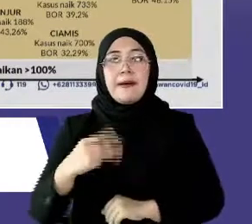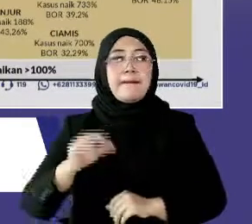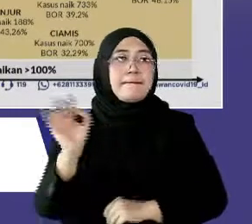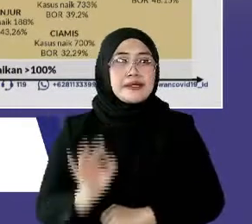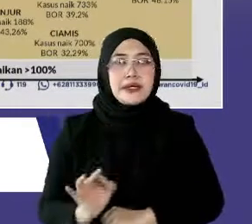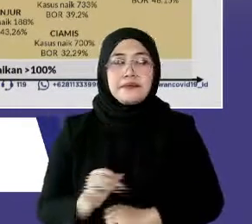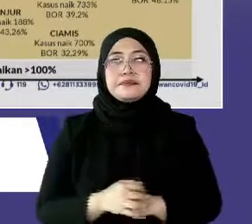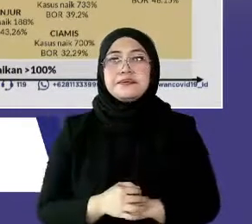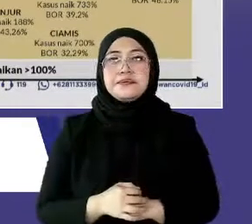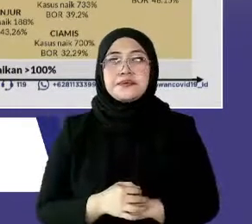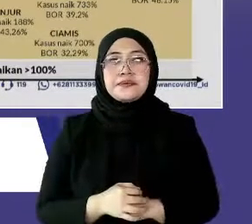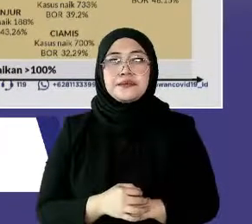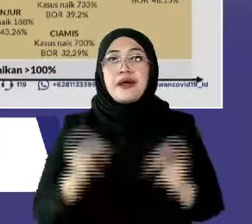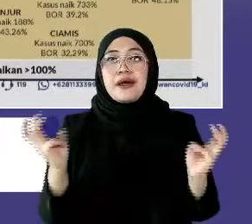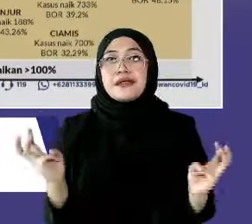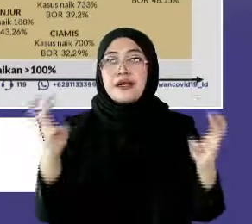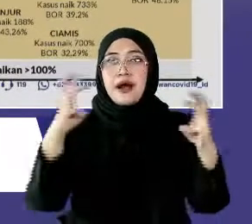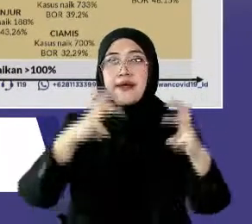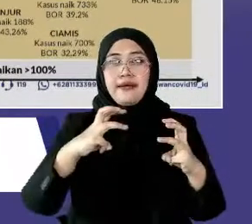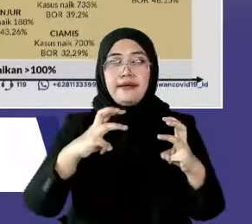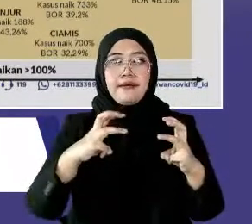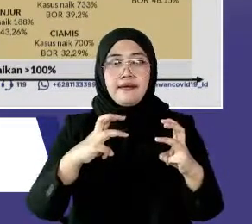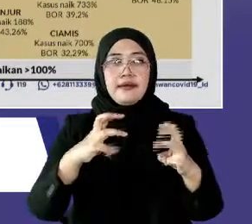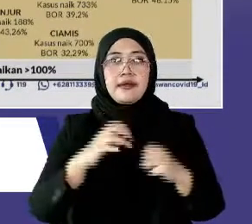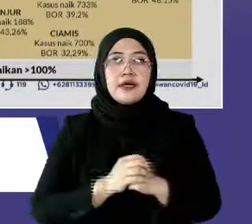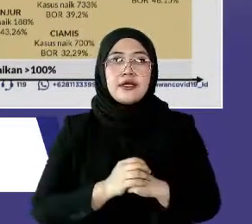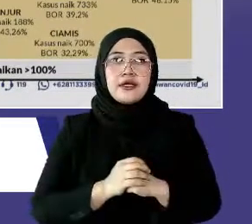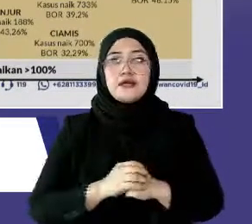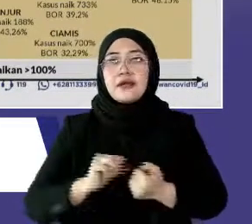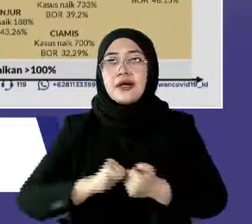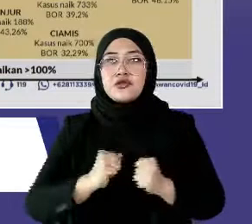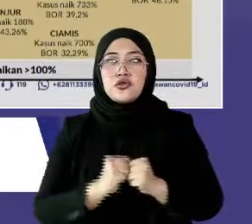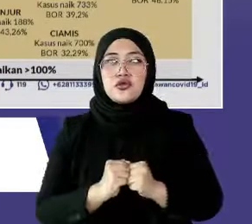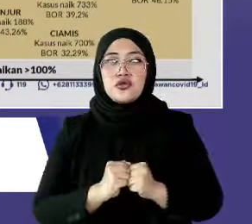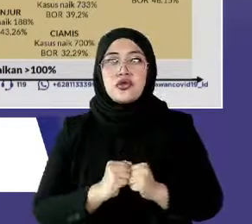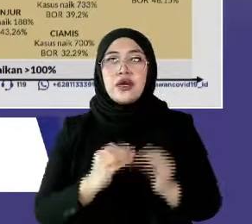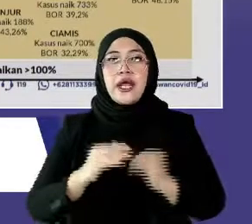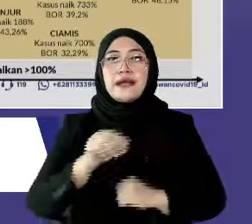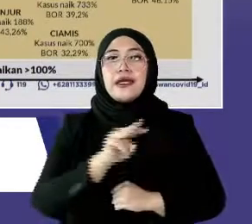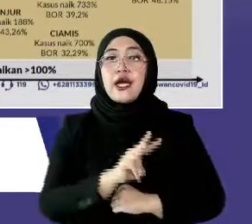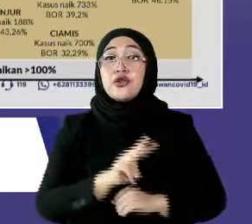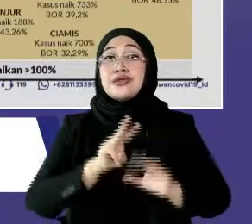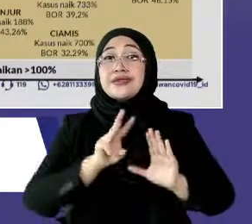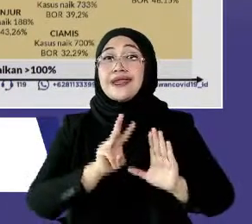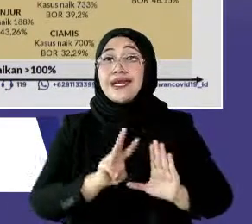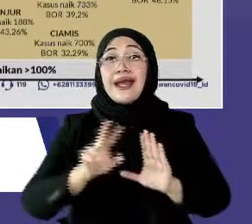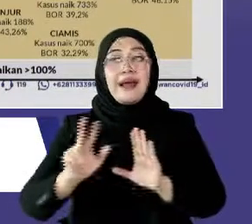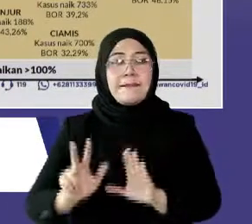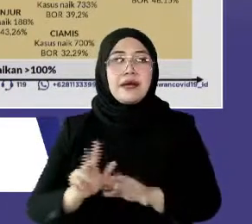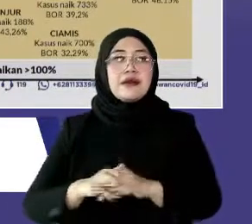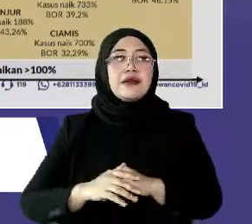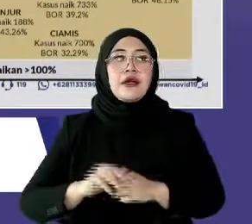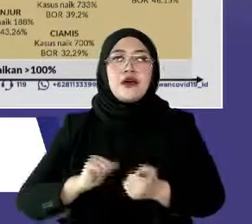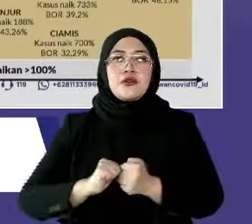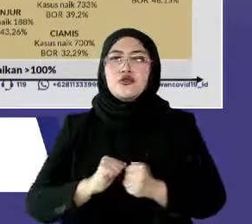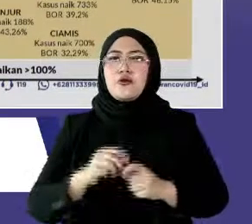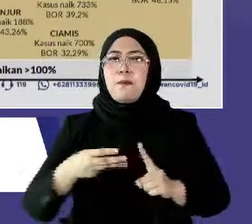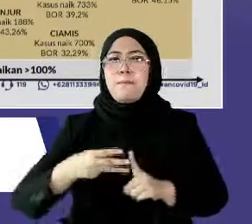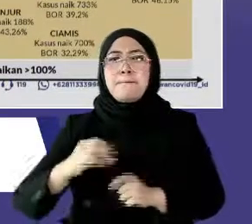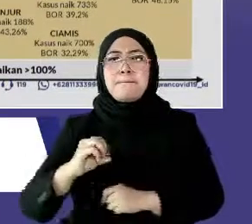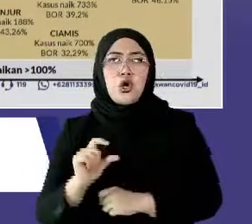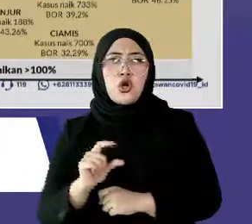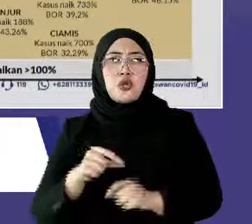yang keempat adalah Sragen Hai dengan kenaikan kasus 338 persen dan bor